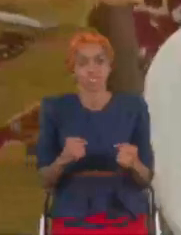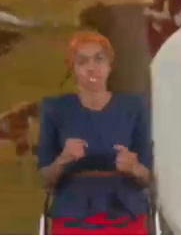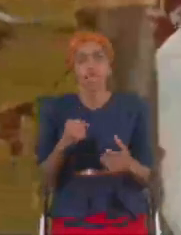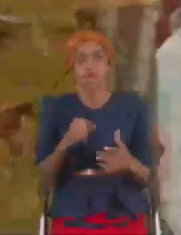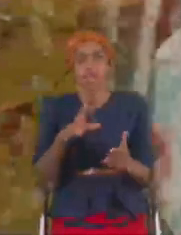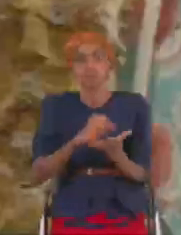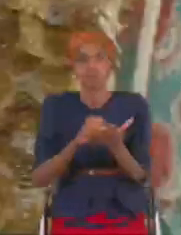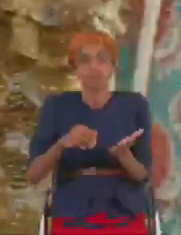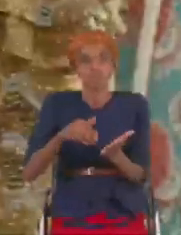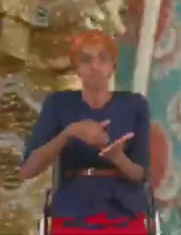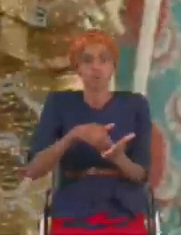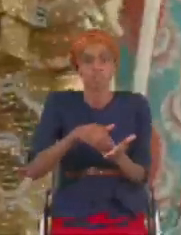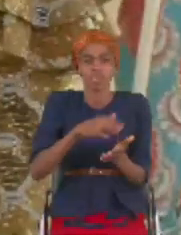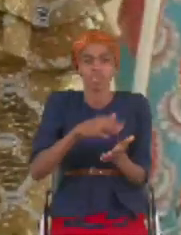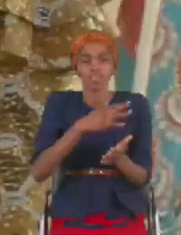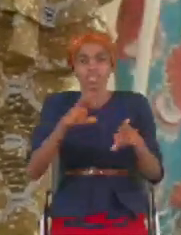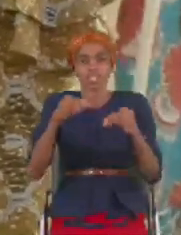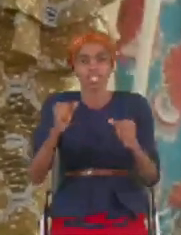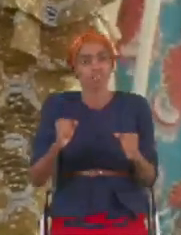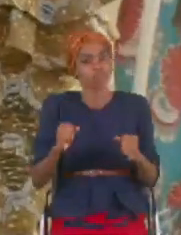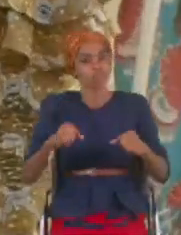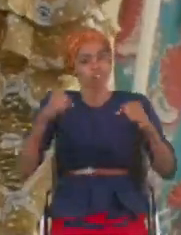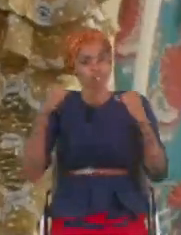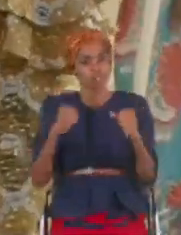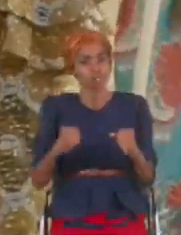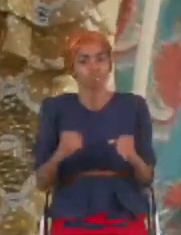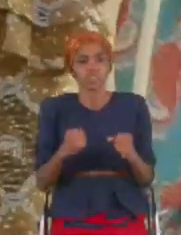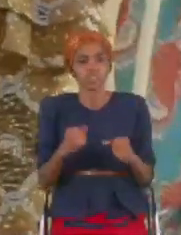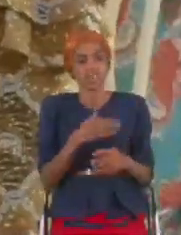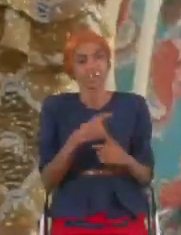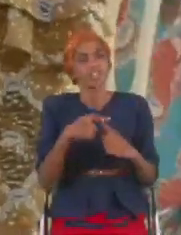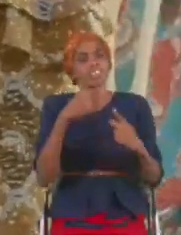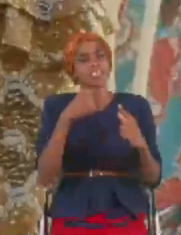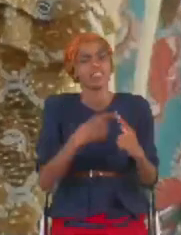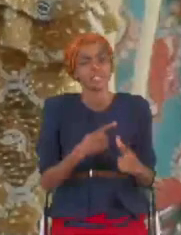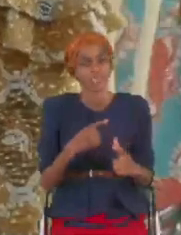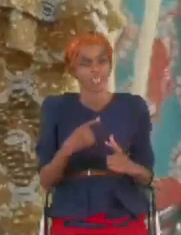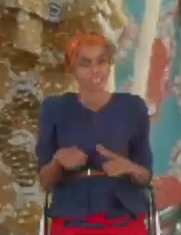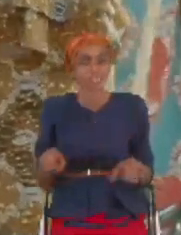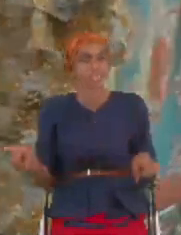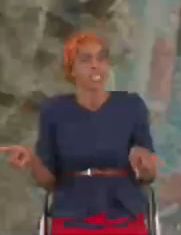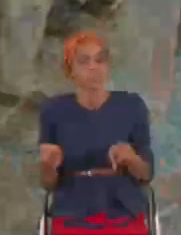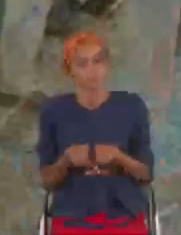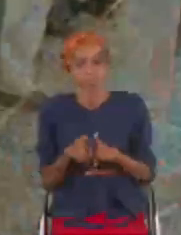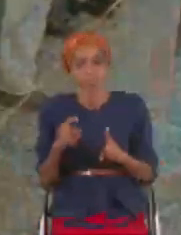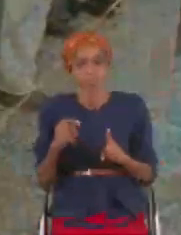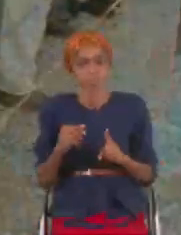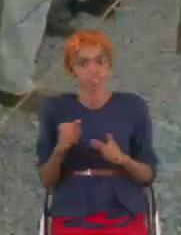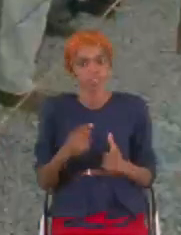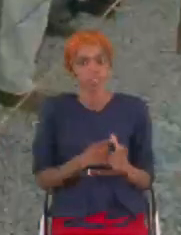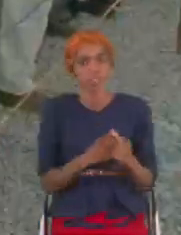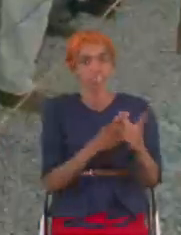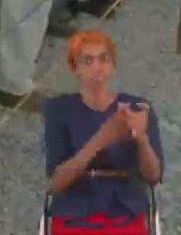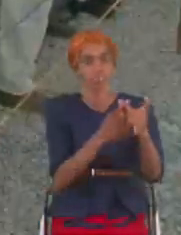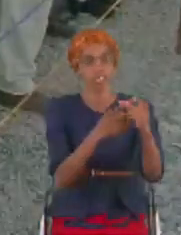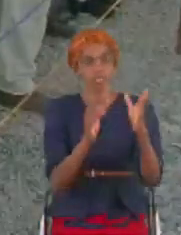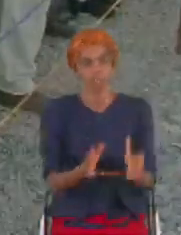force spirituelle là bas ensuite comme un athlète tu vas